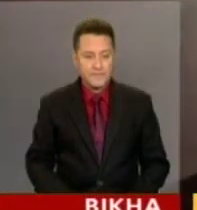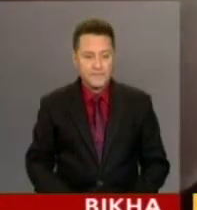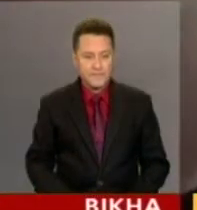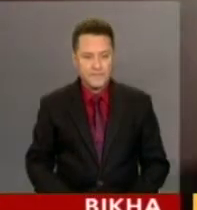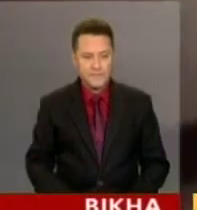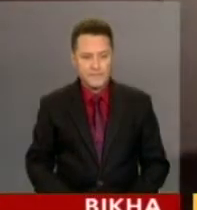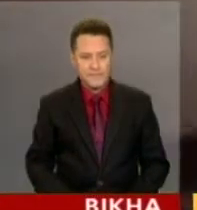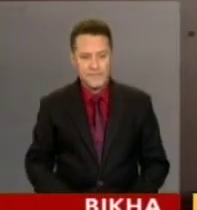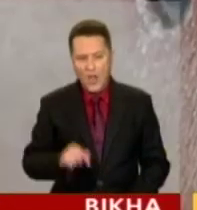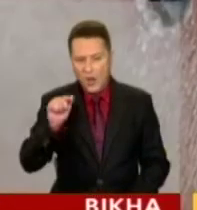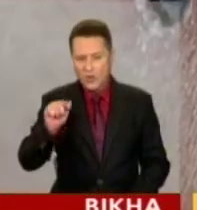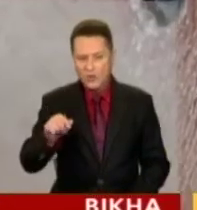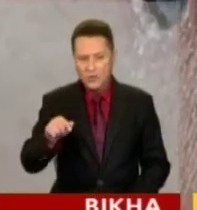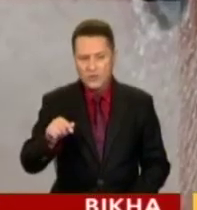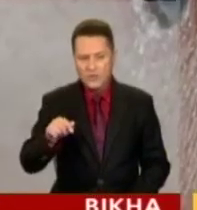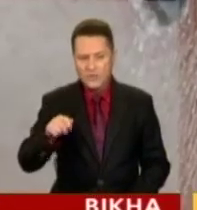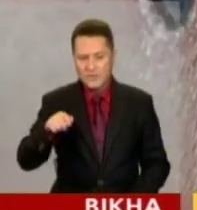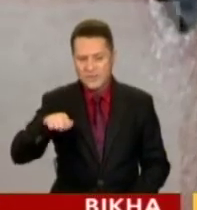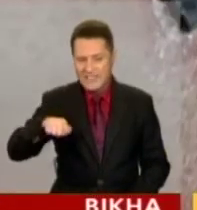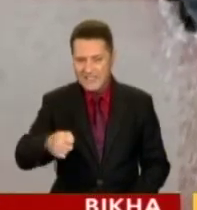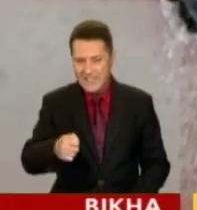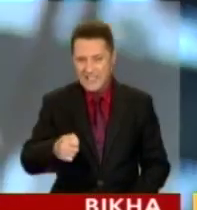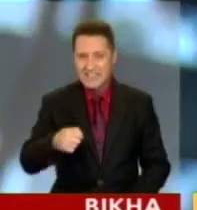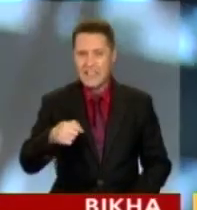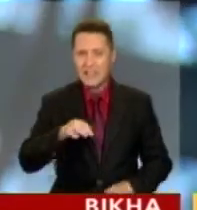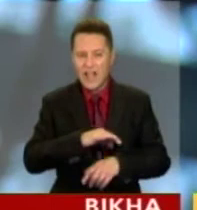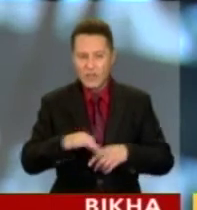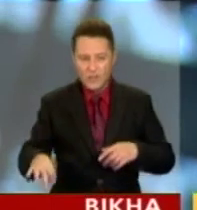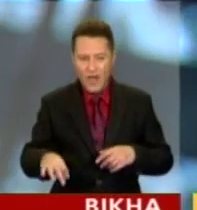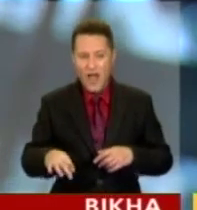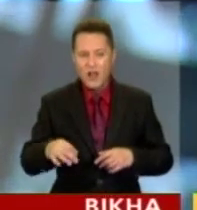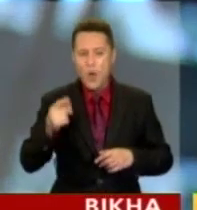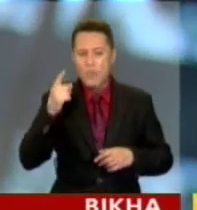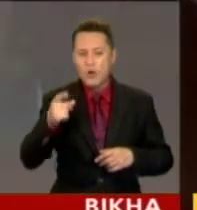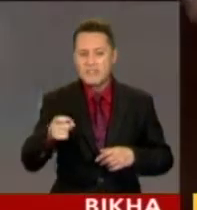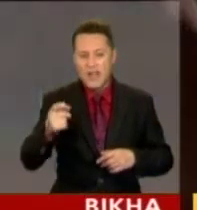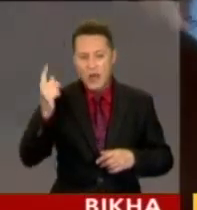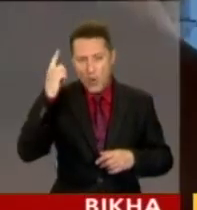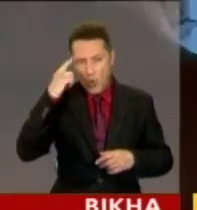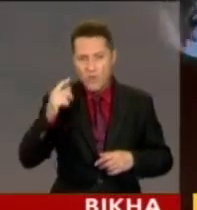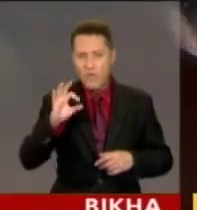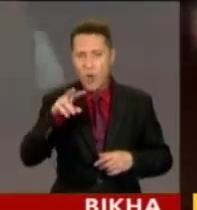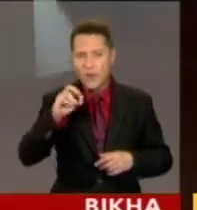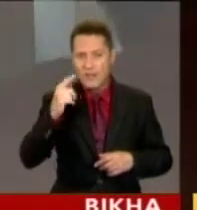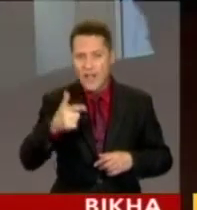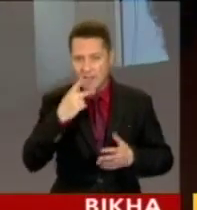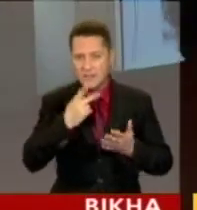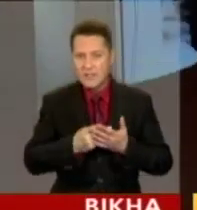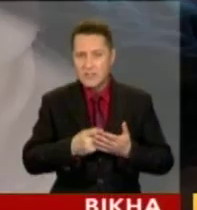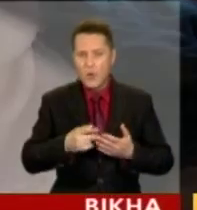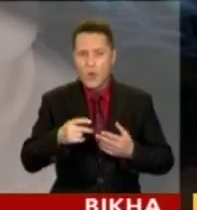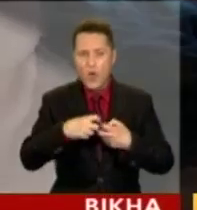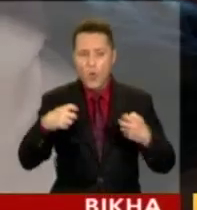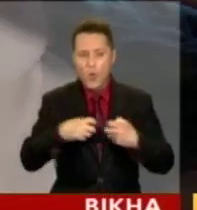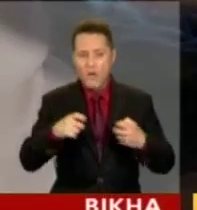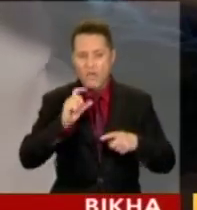десь також сльози були. Ясно казали, що я зараз от тобі прострелю голову. Олег демонструє рубці від гумових куль